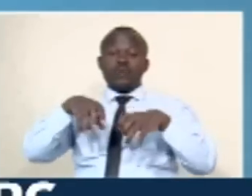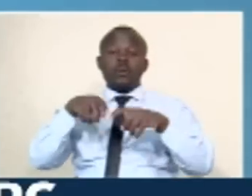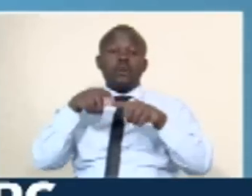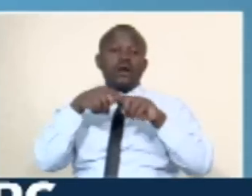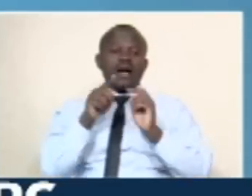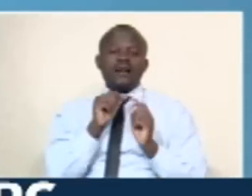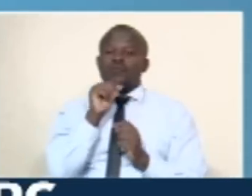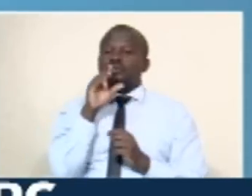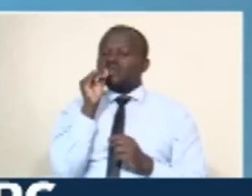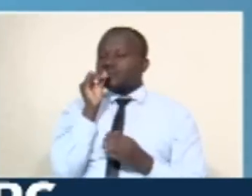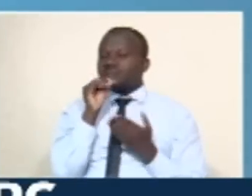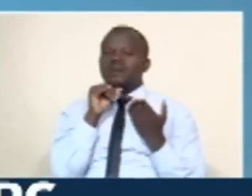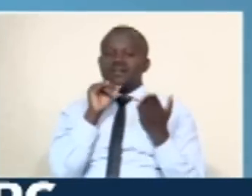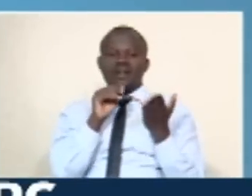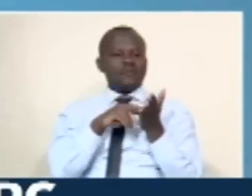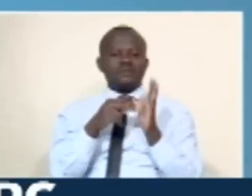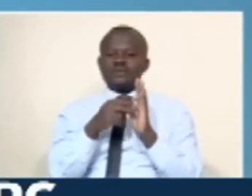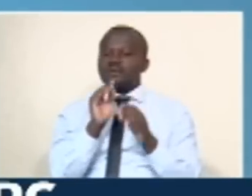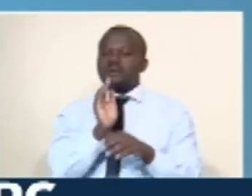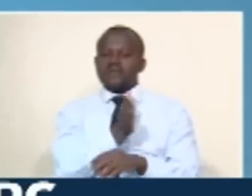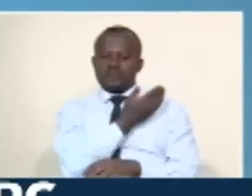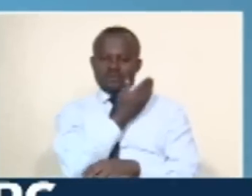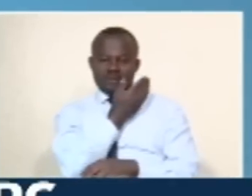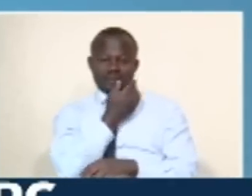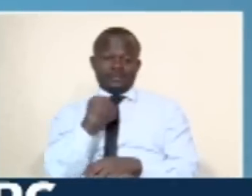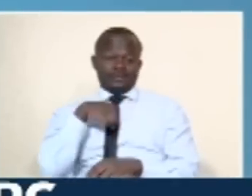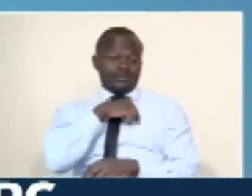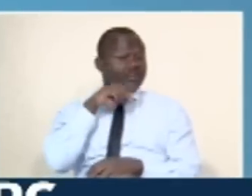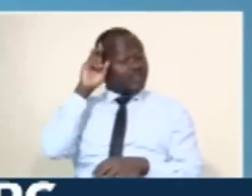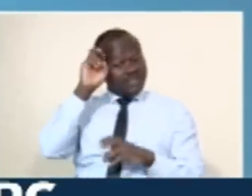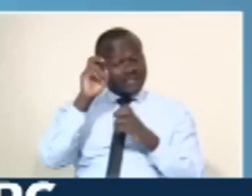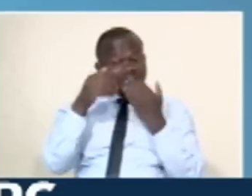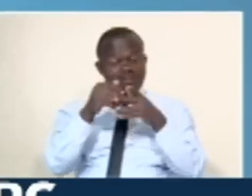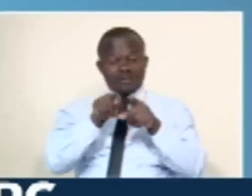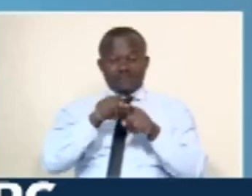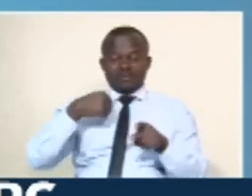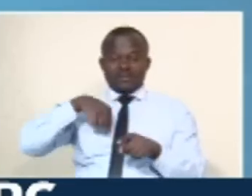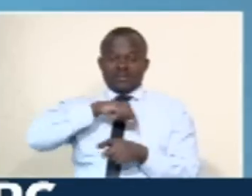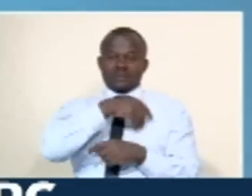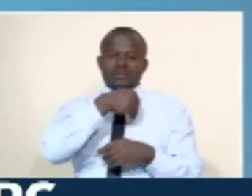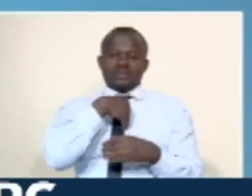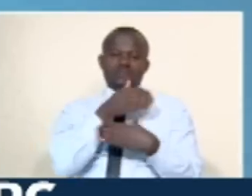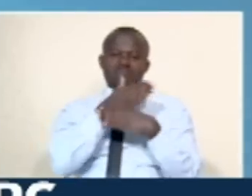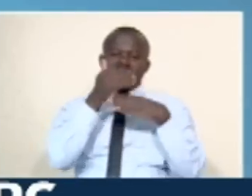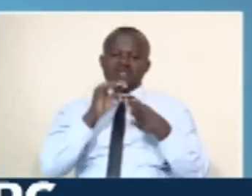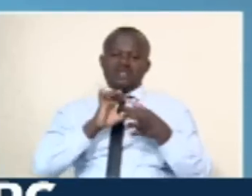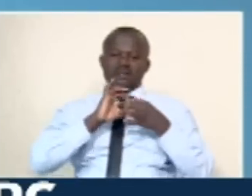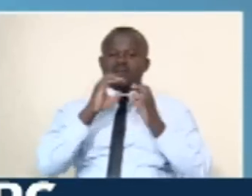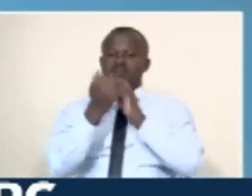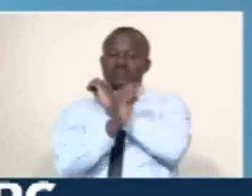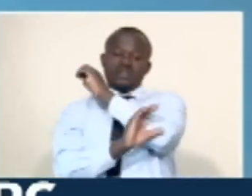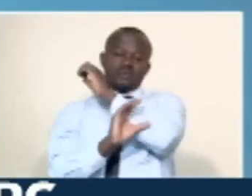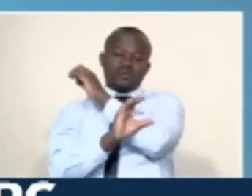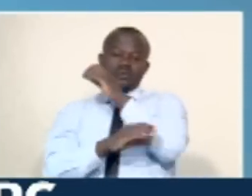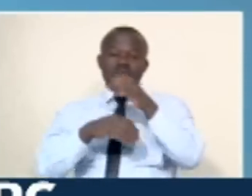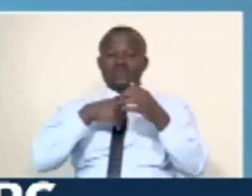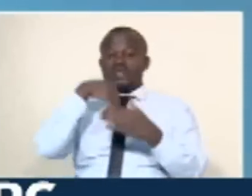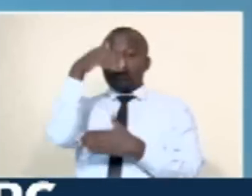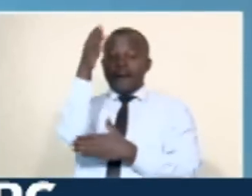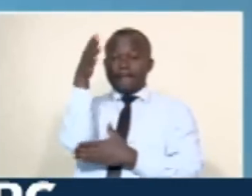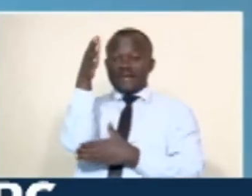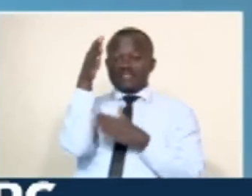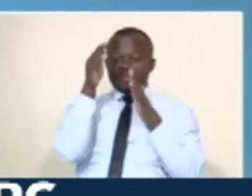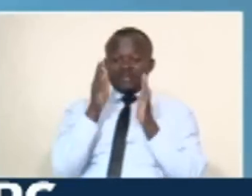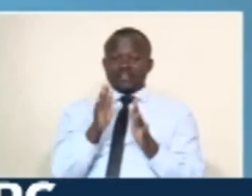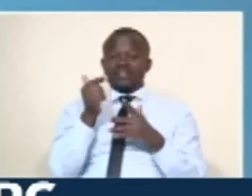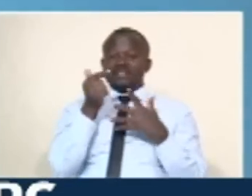ariko kutabivuga ntabwo bihanagura. Ntekereza yuko natwe dufite Minisiteri y'Ububanyi n'Amahanga, dufite ba ambasaderi,